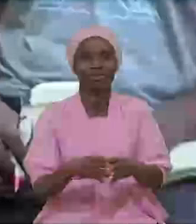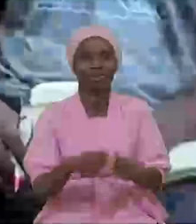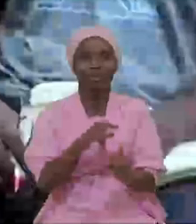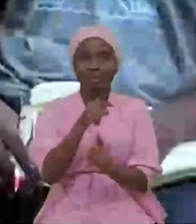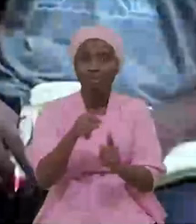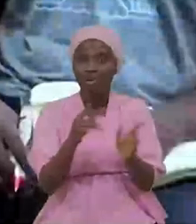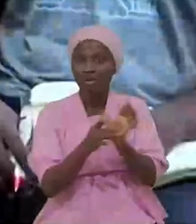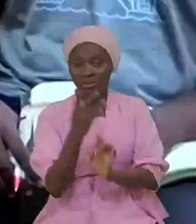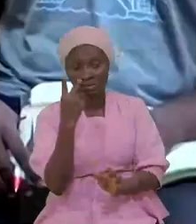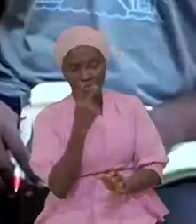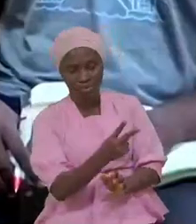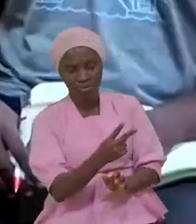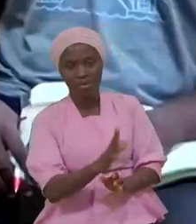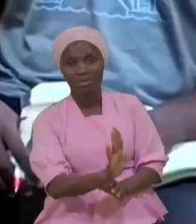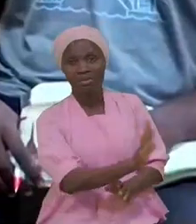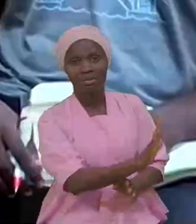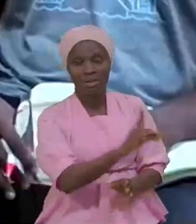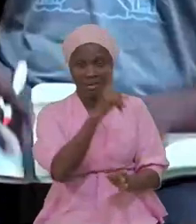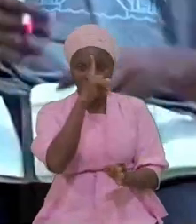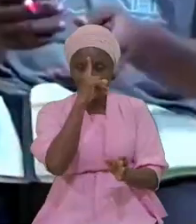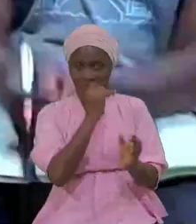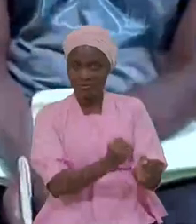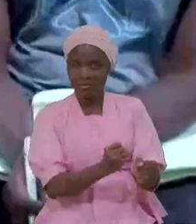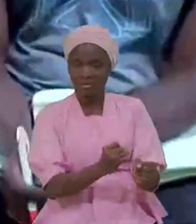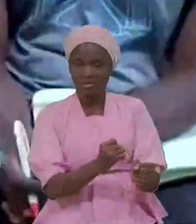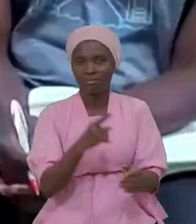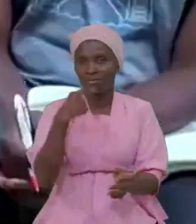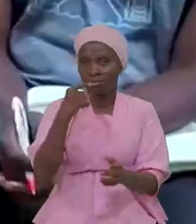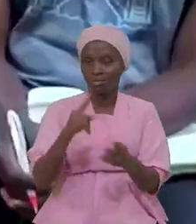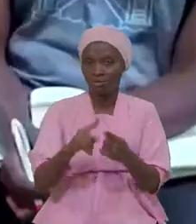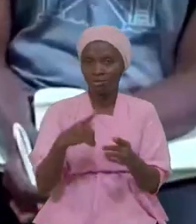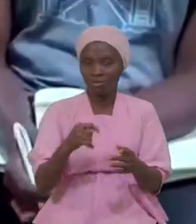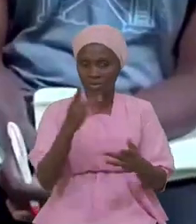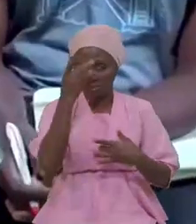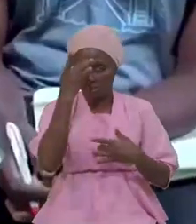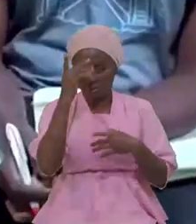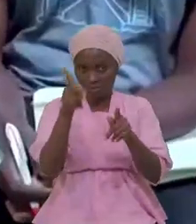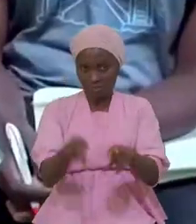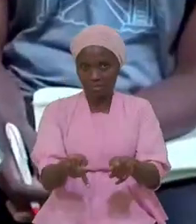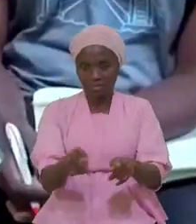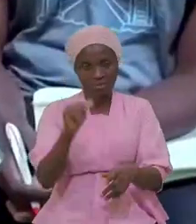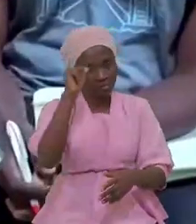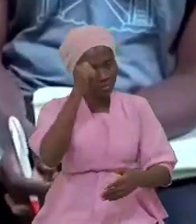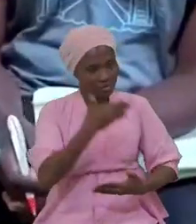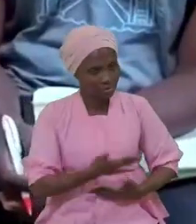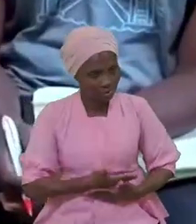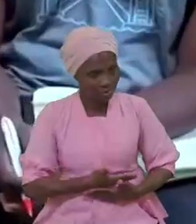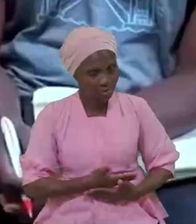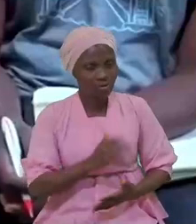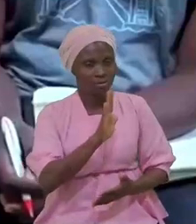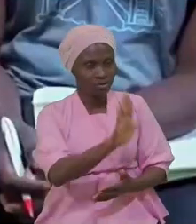Jésus, voyant leur foi, dit au paralytique, « Mon enfant, tes